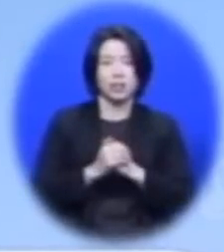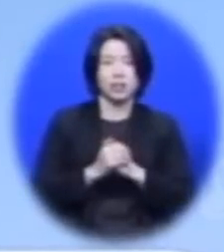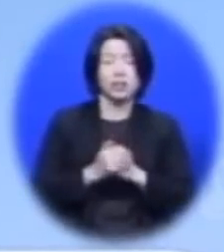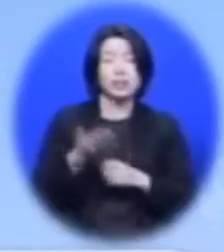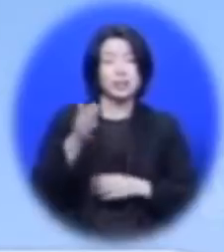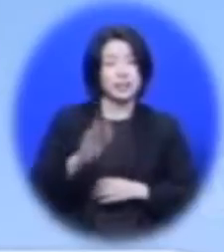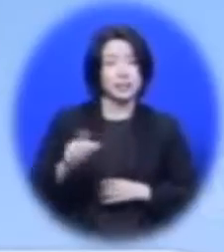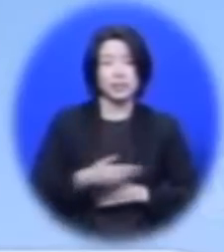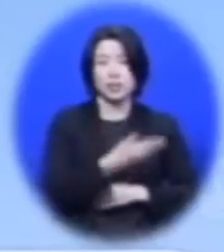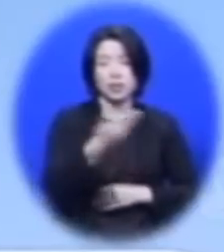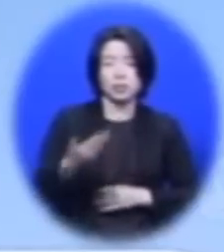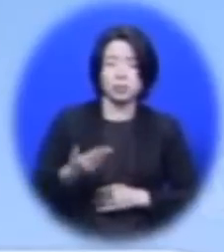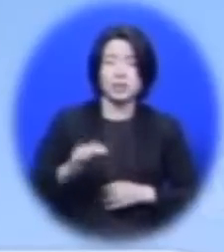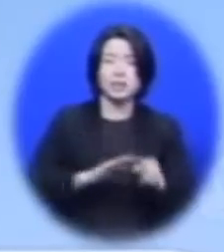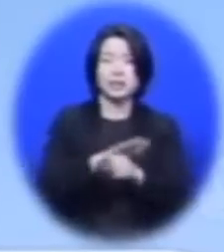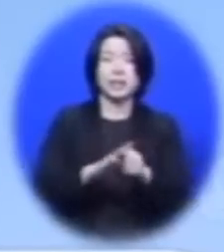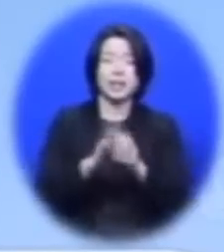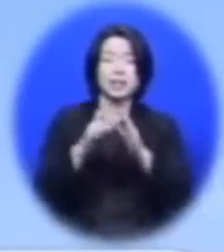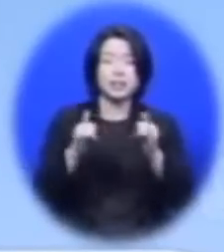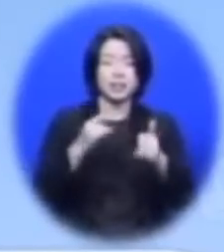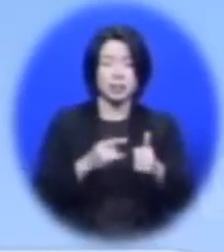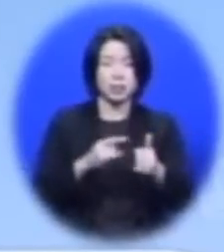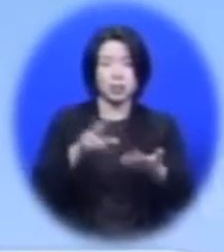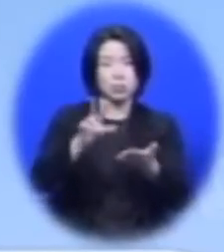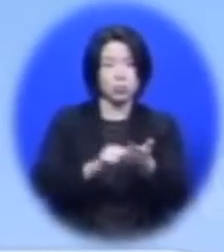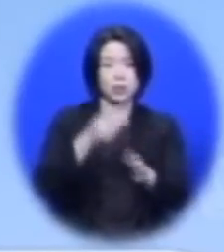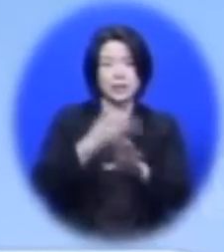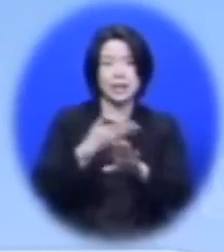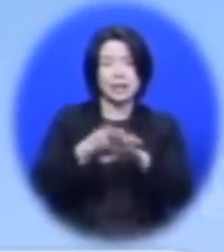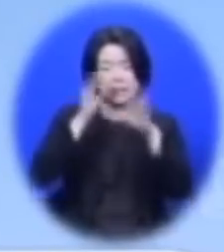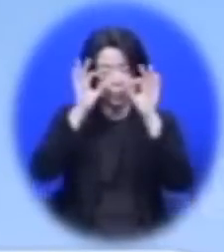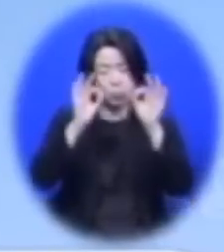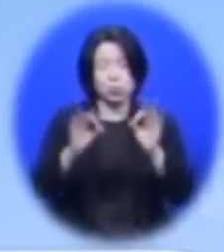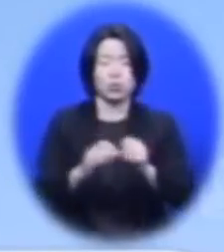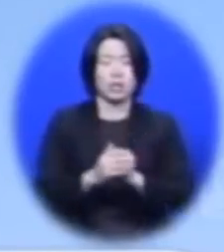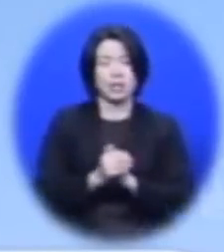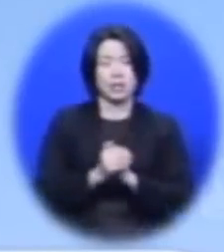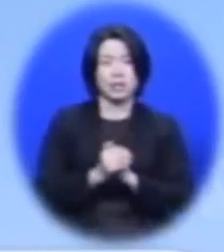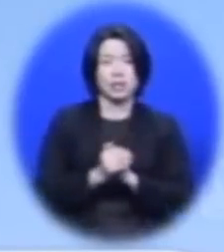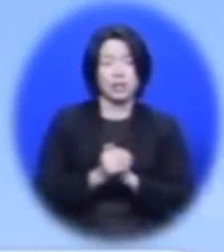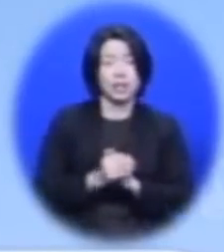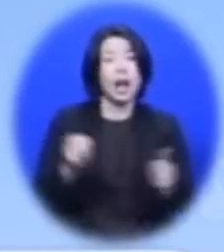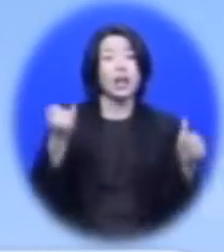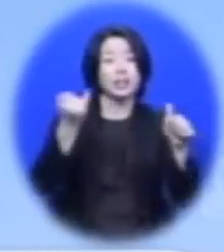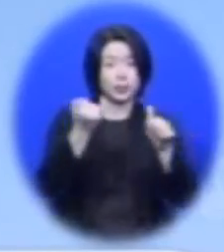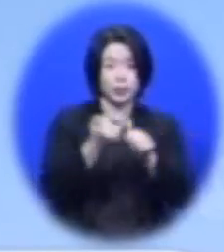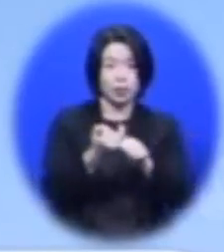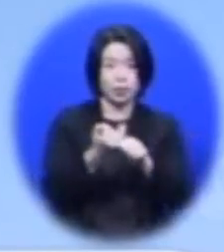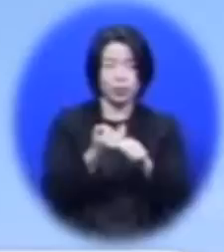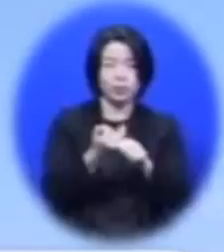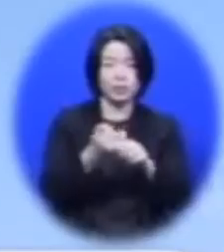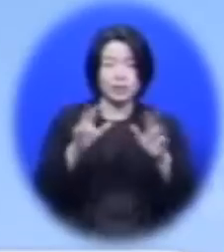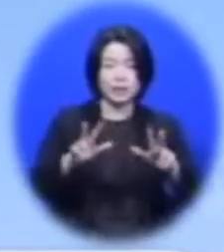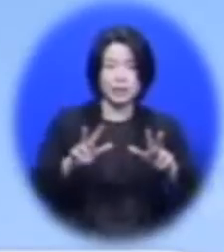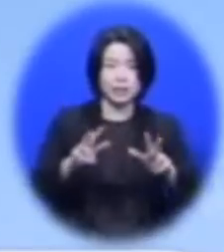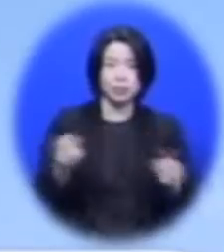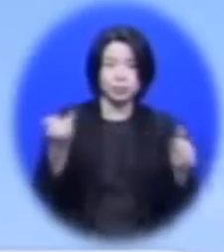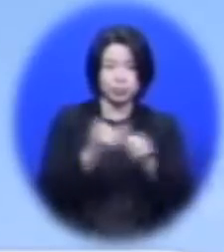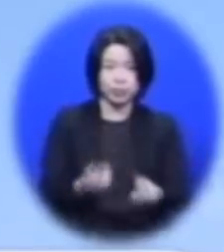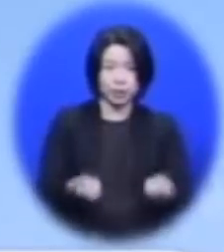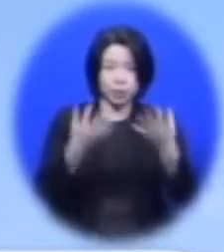그러나 여러분, 사랑하는 사람에게는 문제는 달리 보입니다. 자, 결혼을 지금 결혼식을